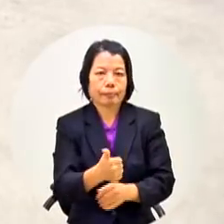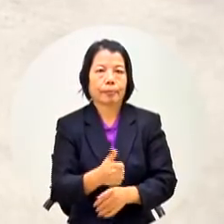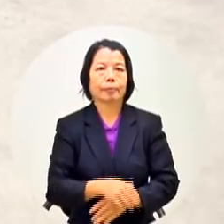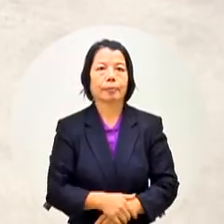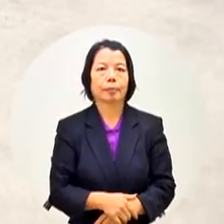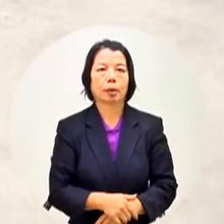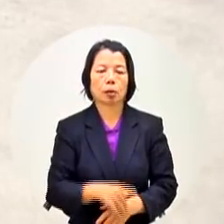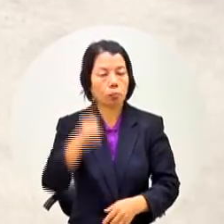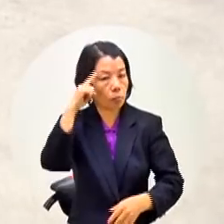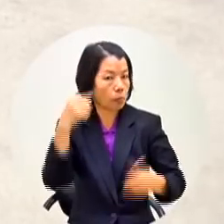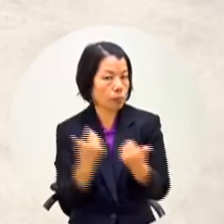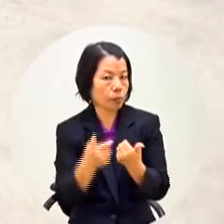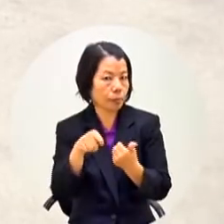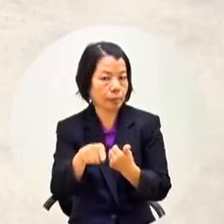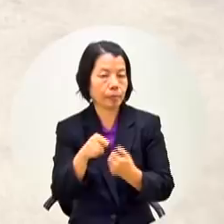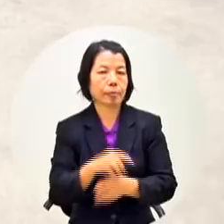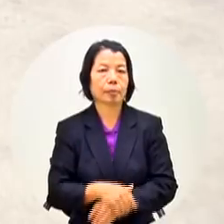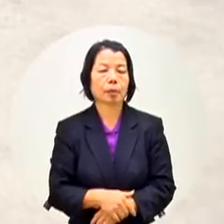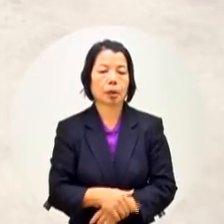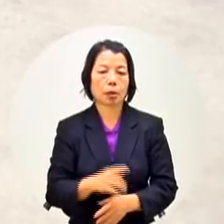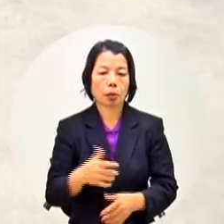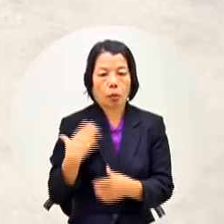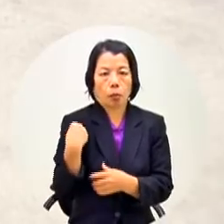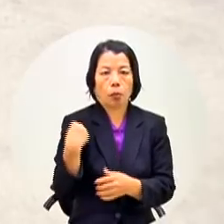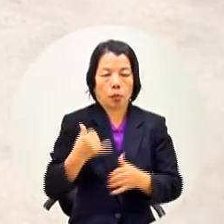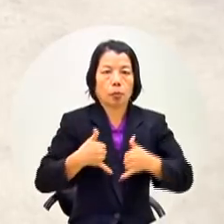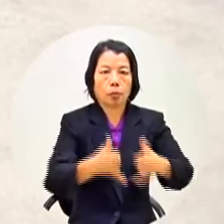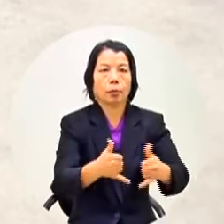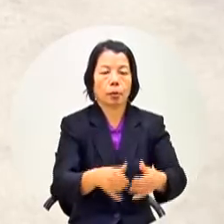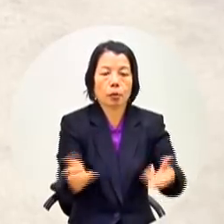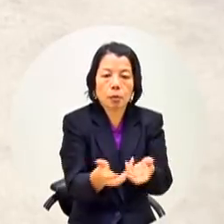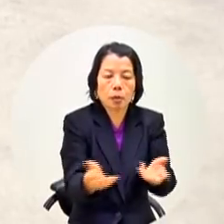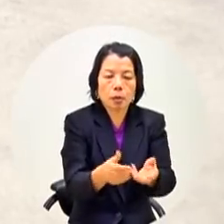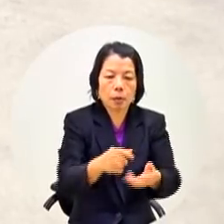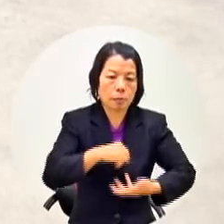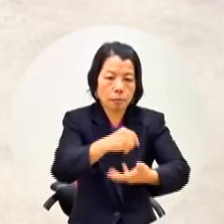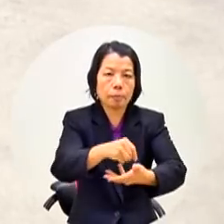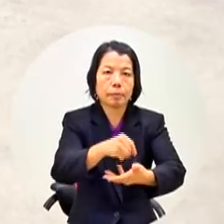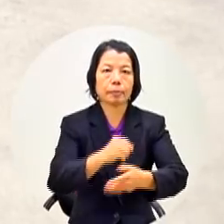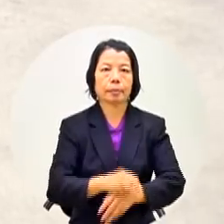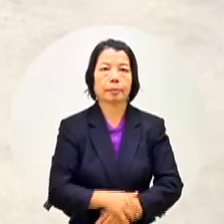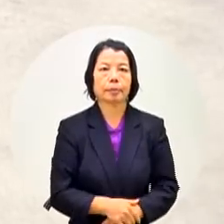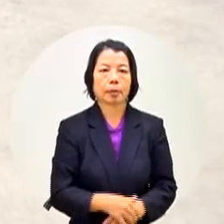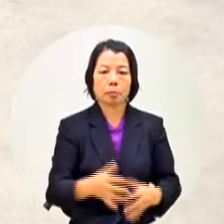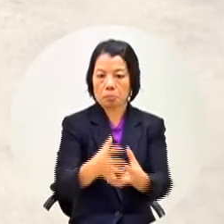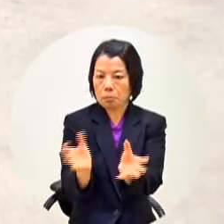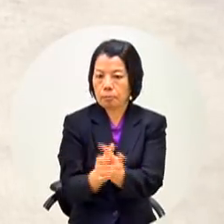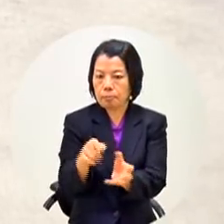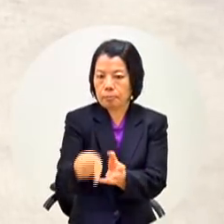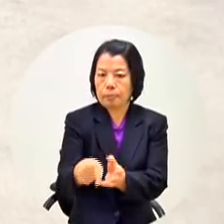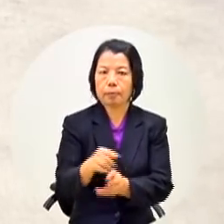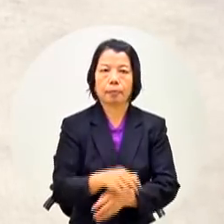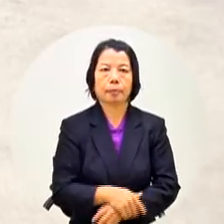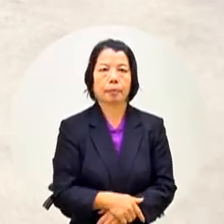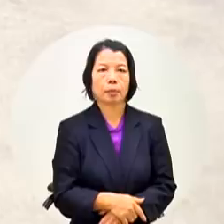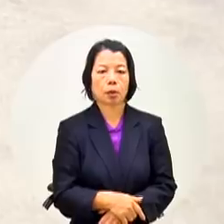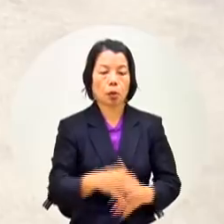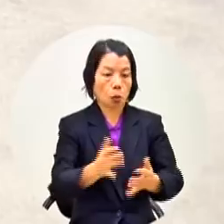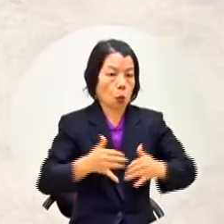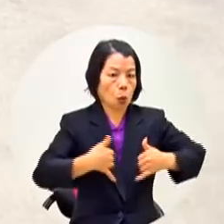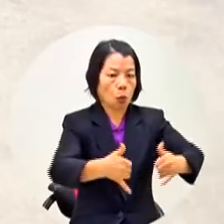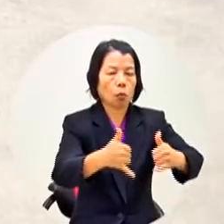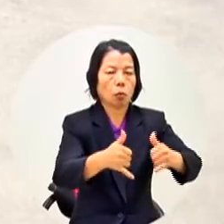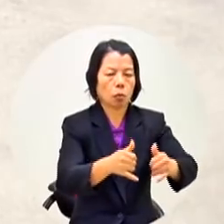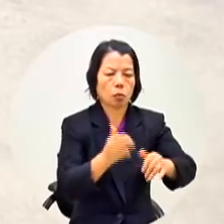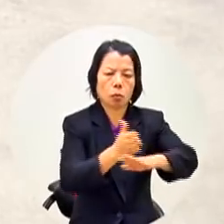原路线新建的一个意见大部分都是认为整个路廊所经过的路幅太窄，会影响行